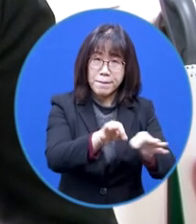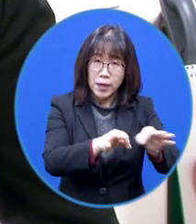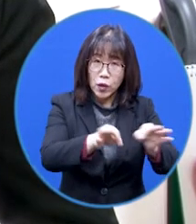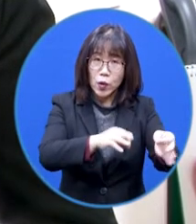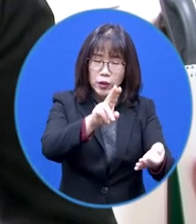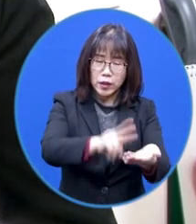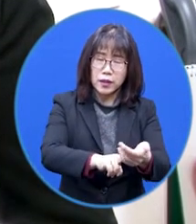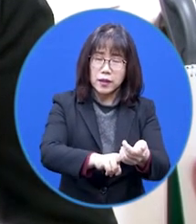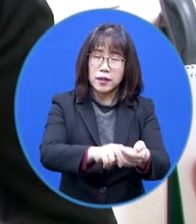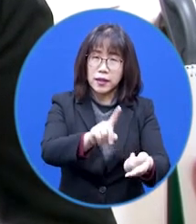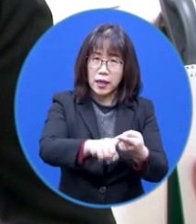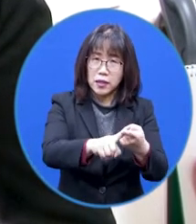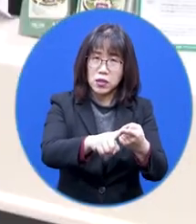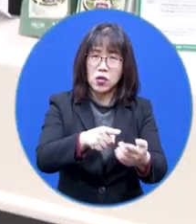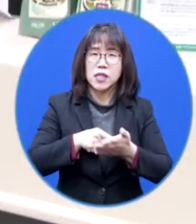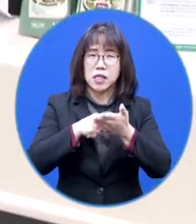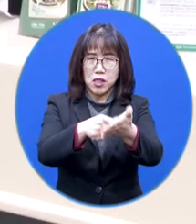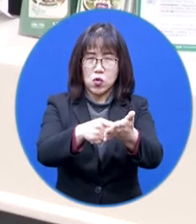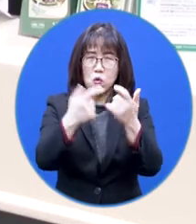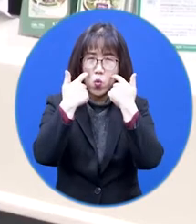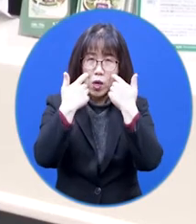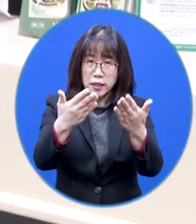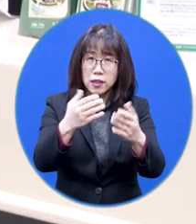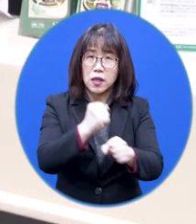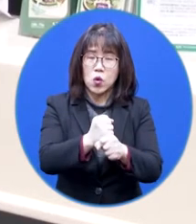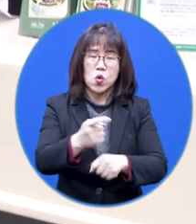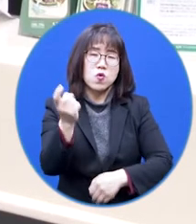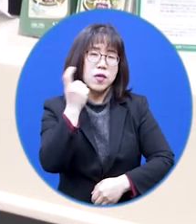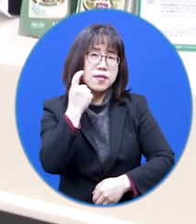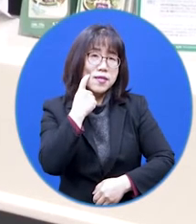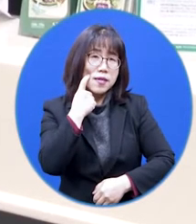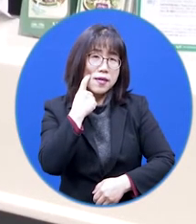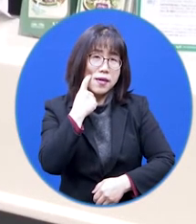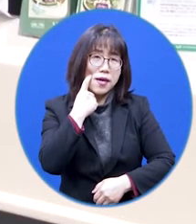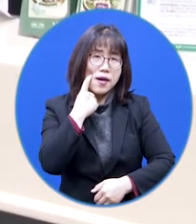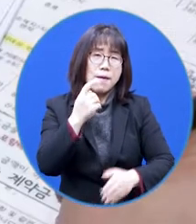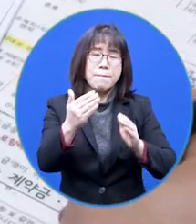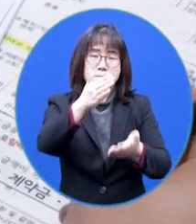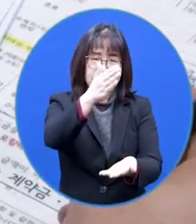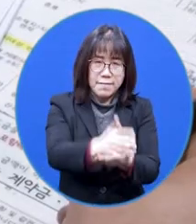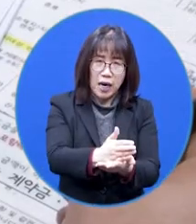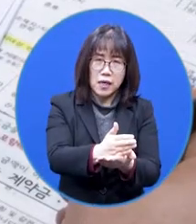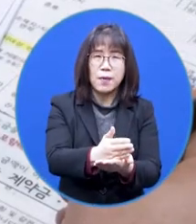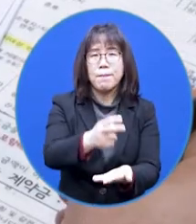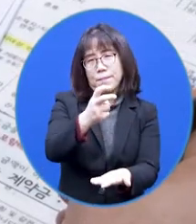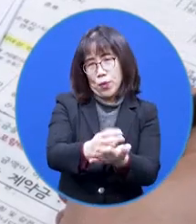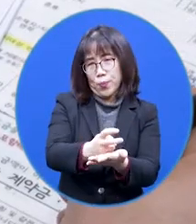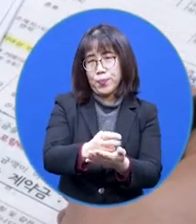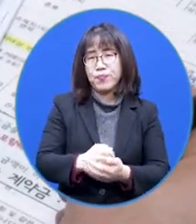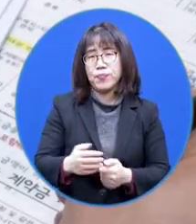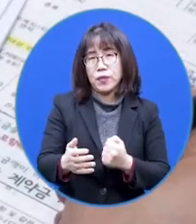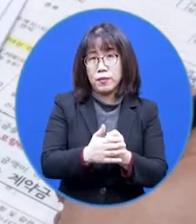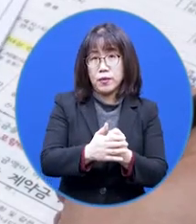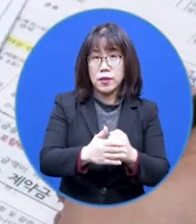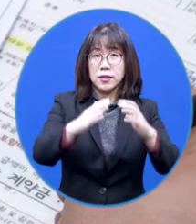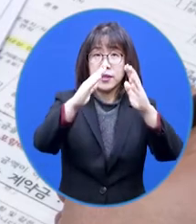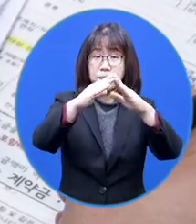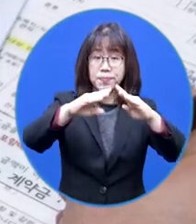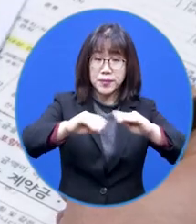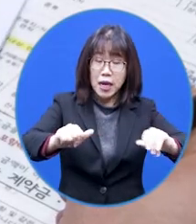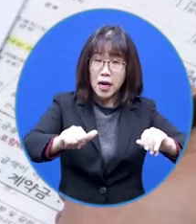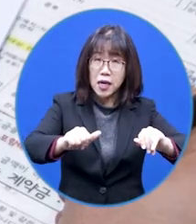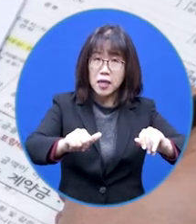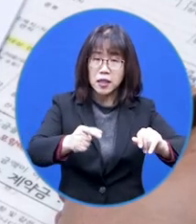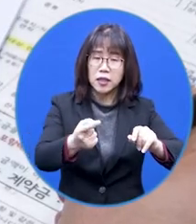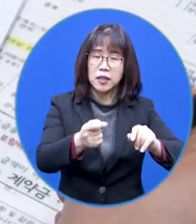신속성과 정확성을 높이고 거짓 신고로 부동산 시장을 교란하는 행위를 차단하기 위한 제도입니다.